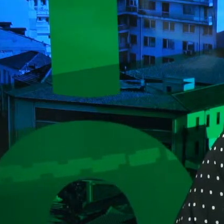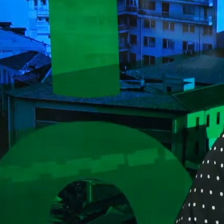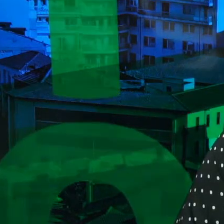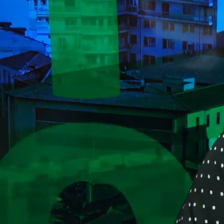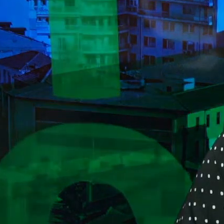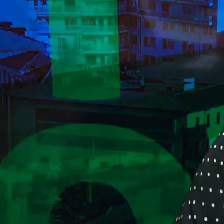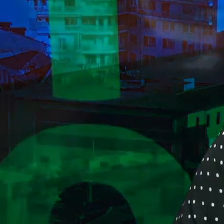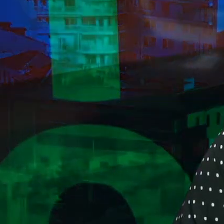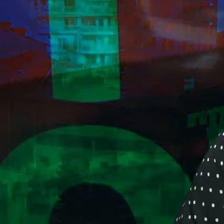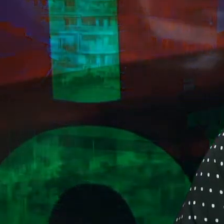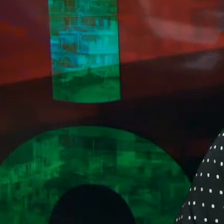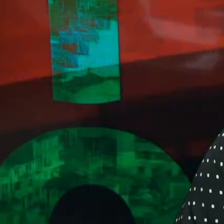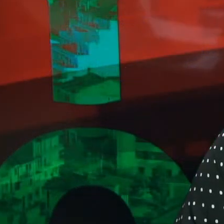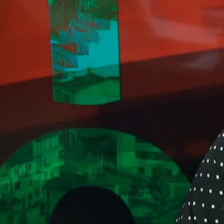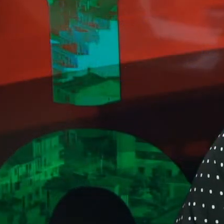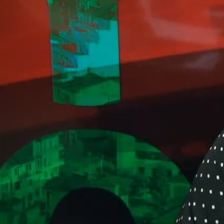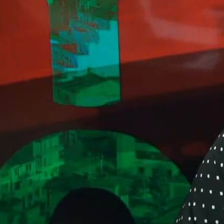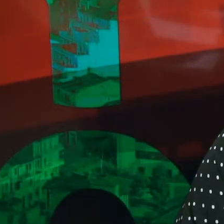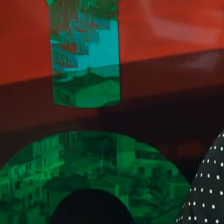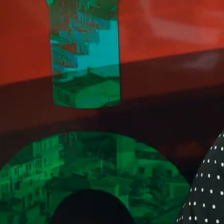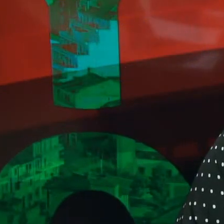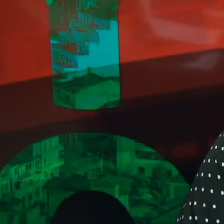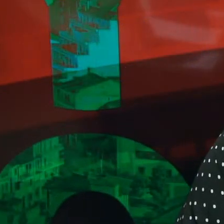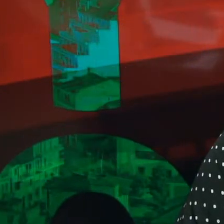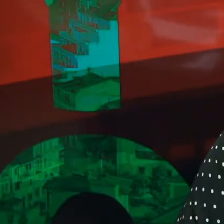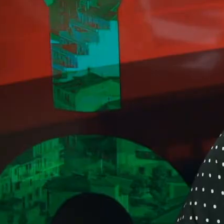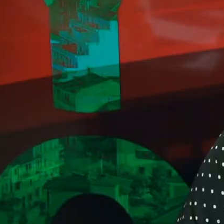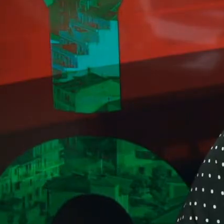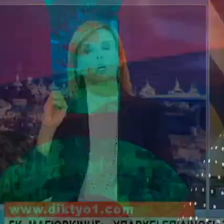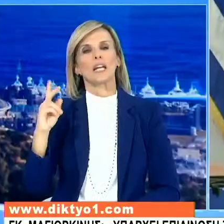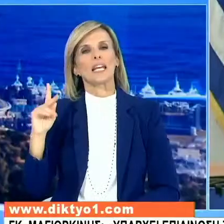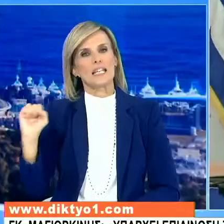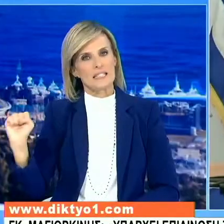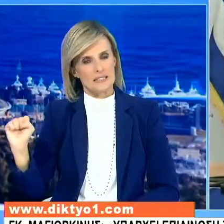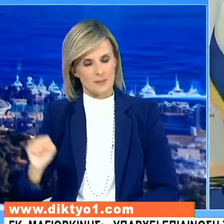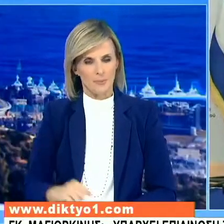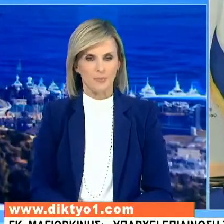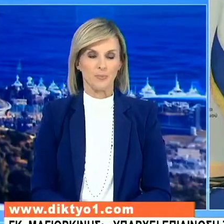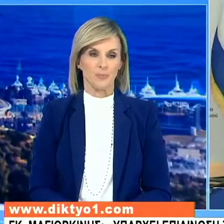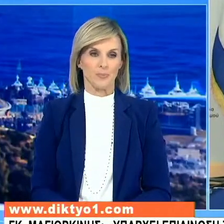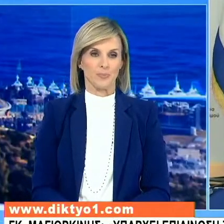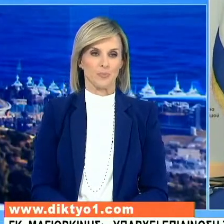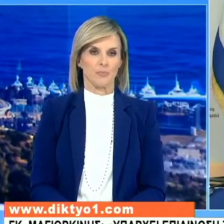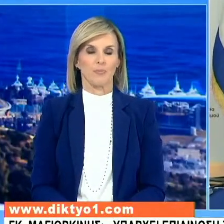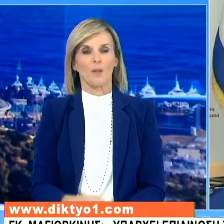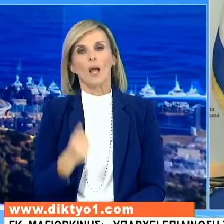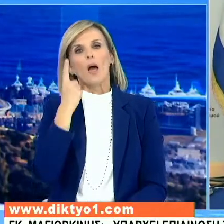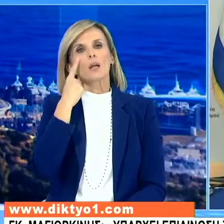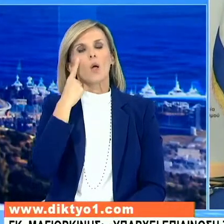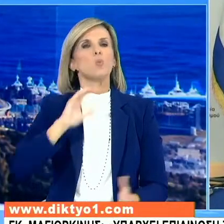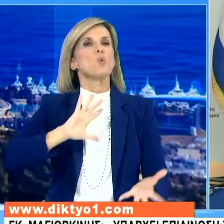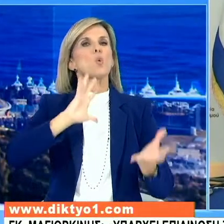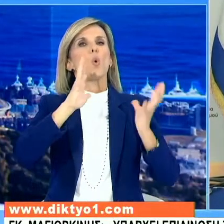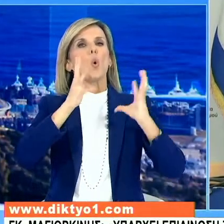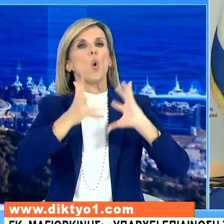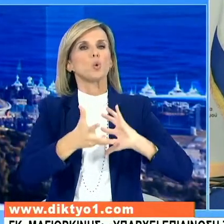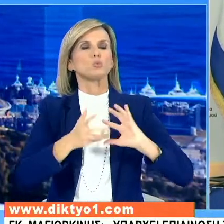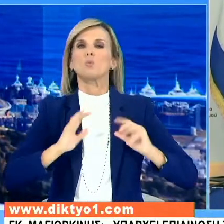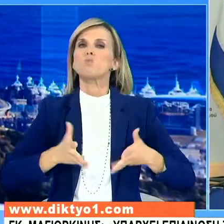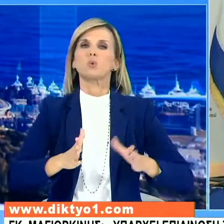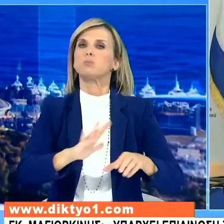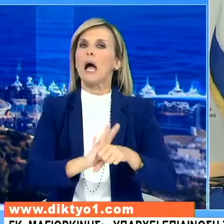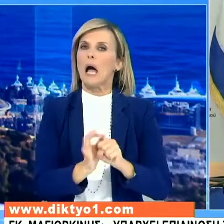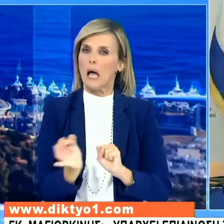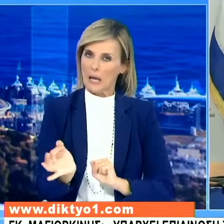σχετική σταθερότητα, ωστόσο πίεση δέχεται το σύστημα υγείας. Λοιπόν, να δούμε λιγάκι τα στοιχεία στον κόσμο. Μέχρι